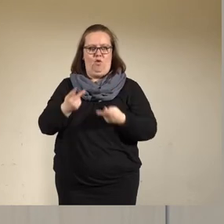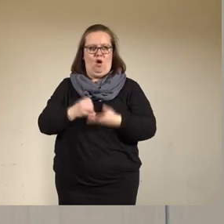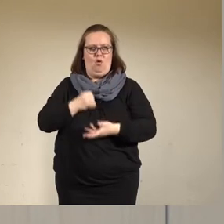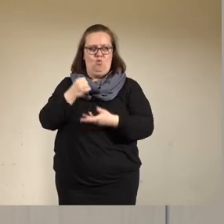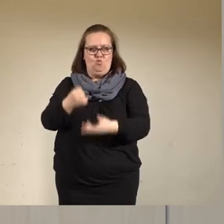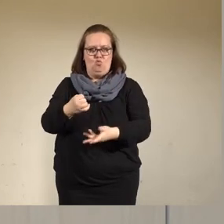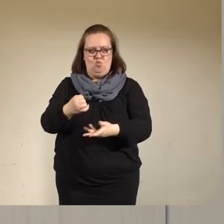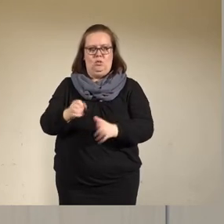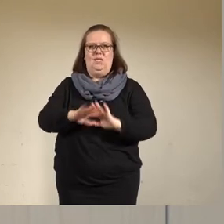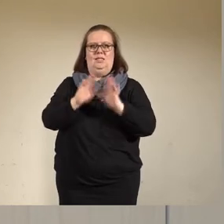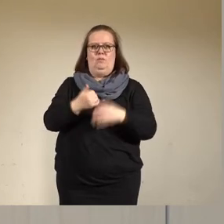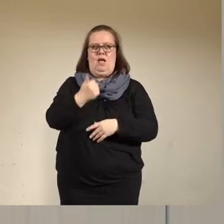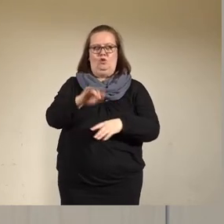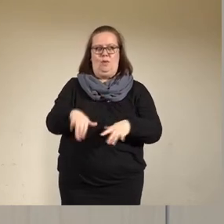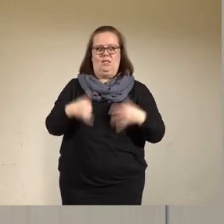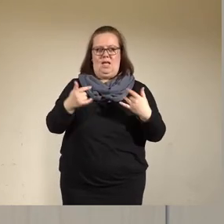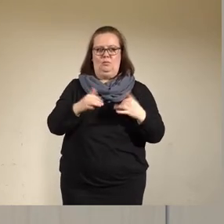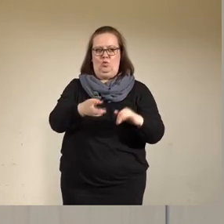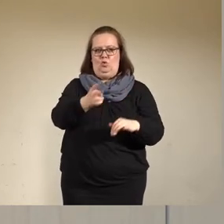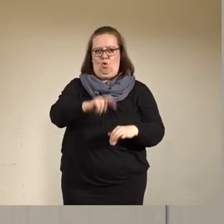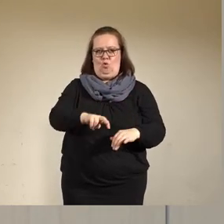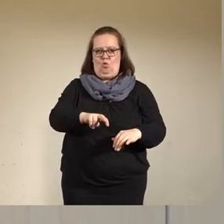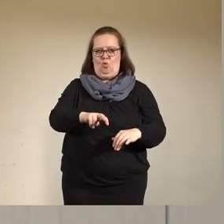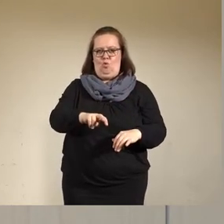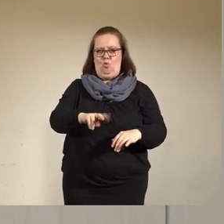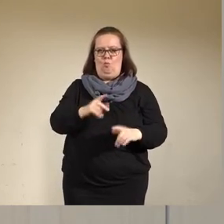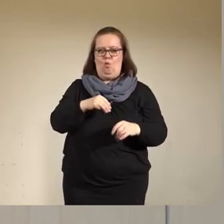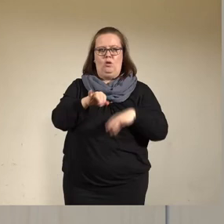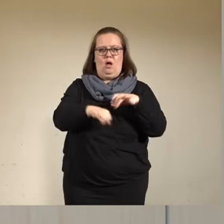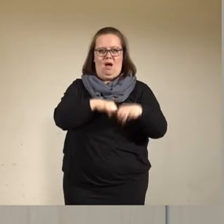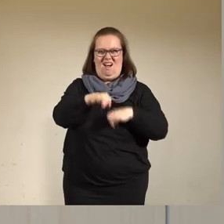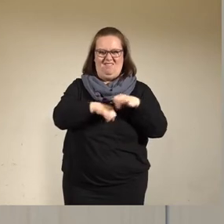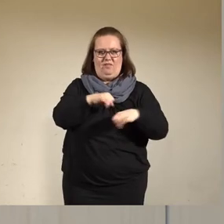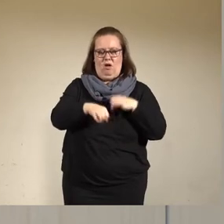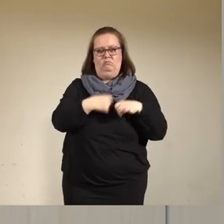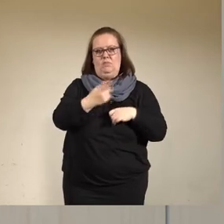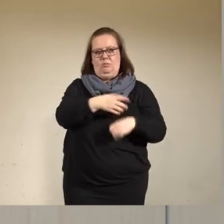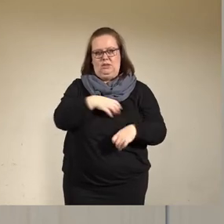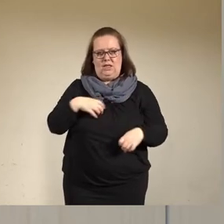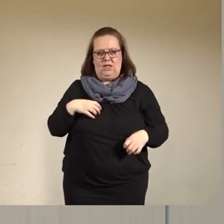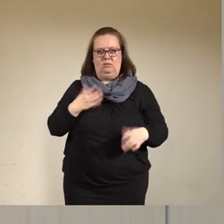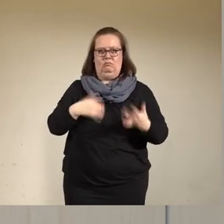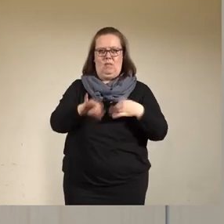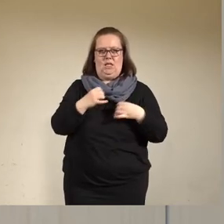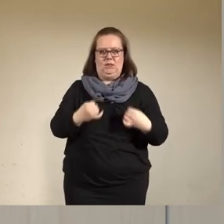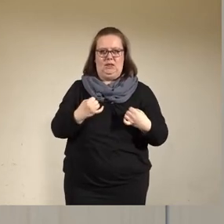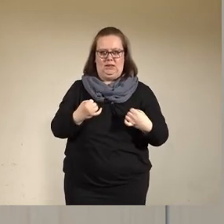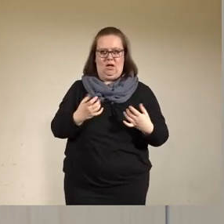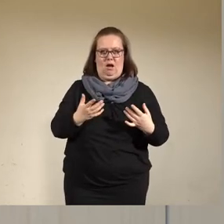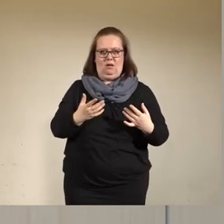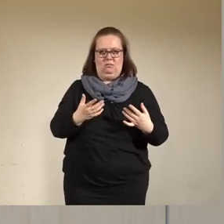mit 1,6 Millionen Euro zusätzlich dafür, dass Radfahrende sich in Dresden wesentlich sicherer bewegen